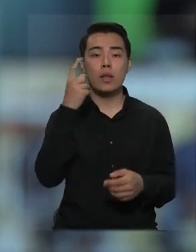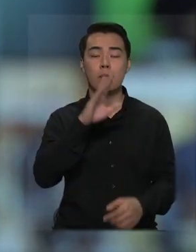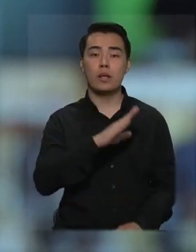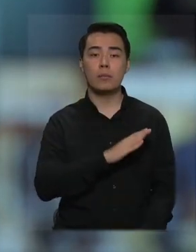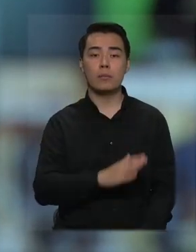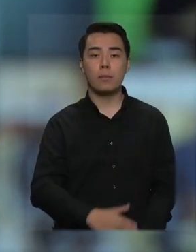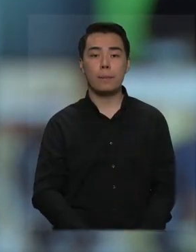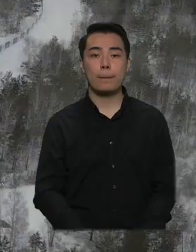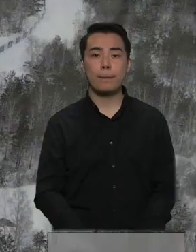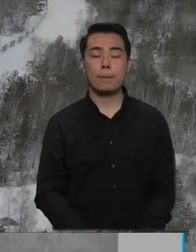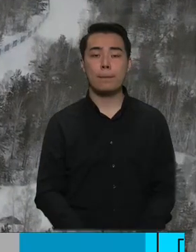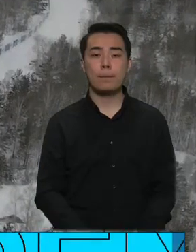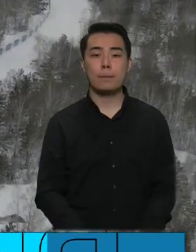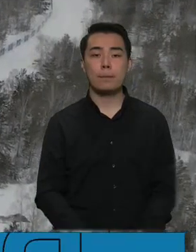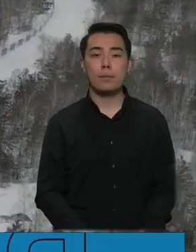Киев